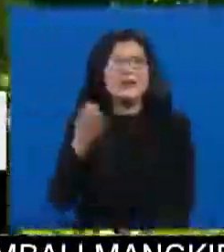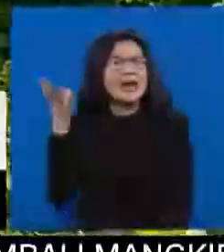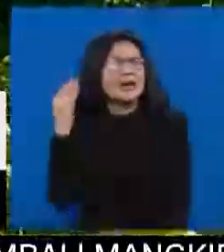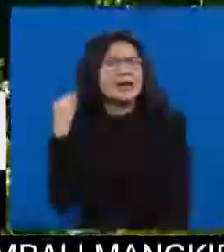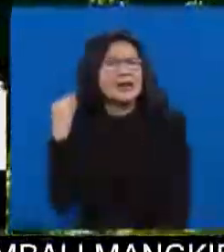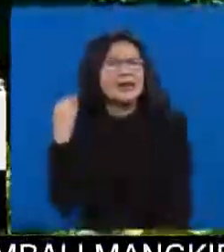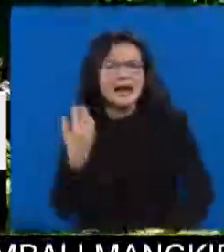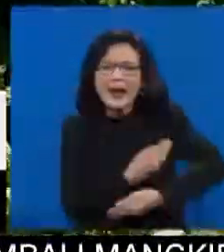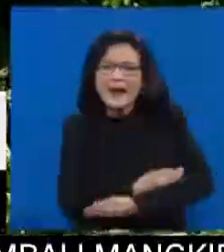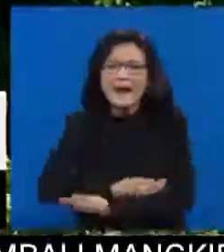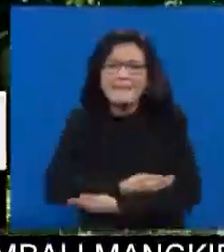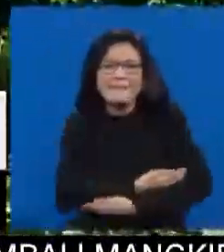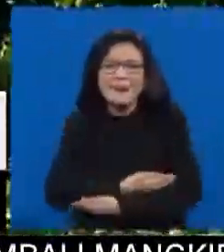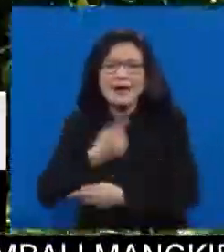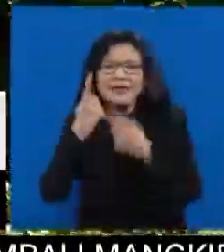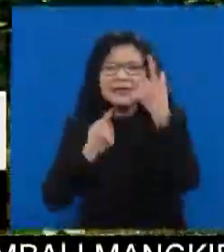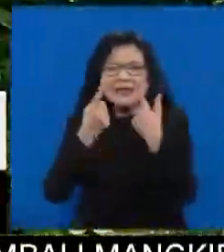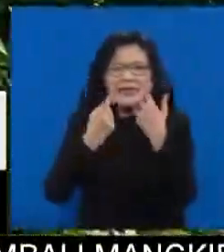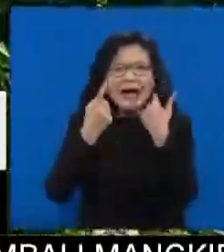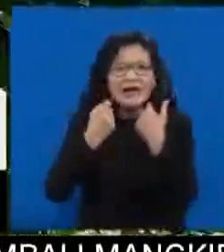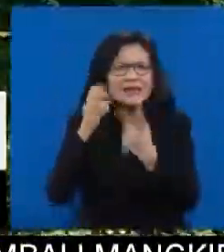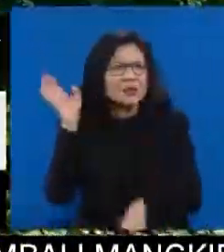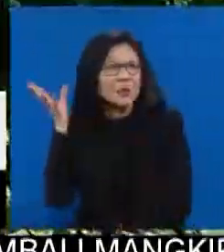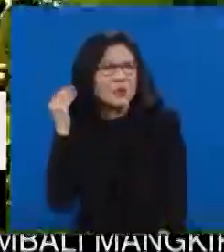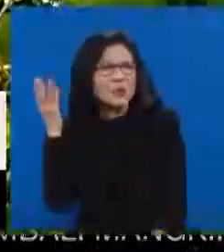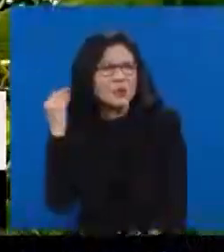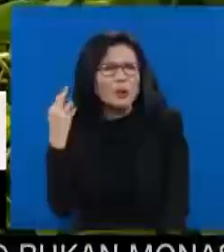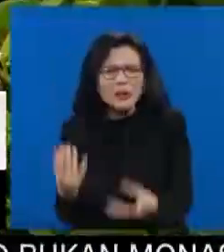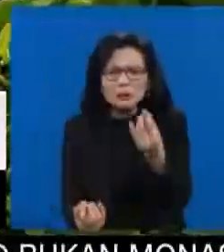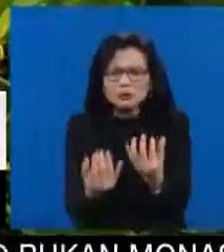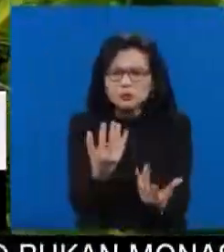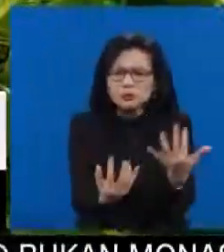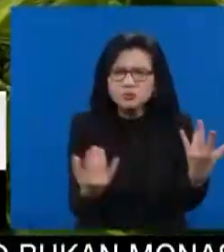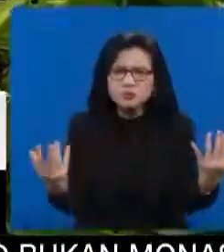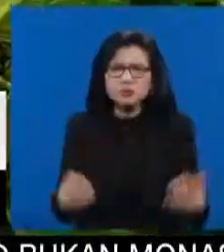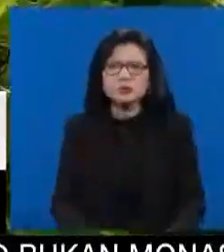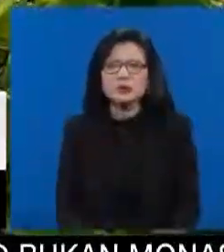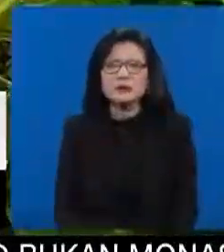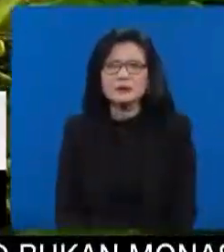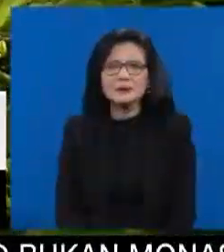bayi saat dalam perjalanan mencari kepiting di sekitar lokasi semak belukar pada Selasa dini hari.